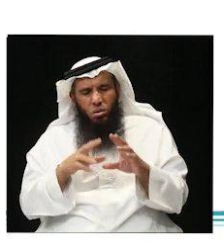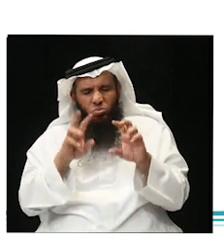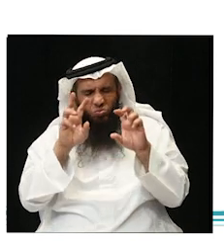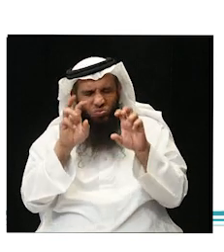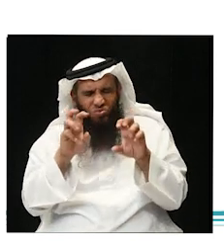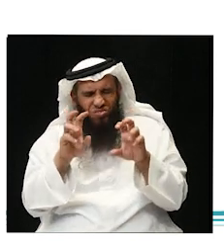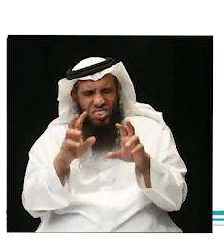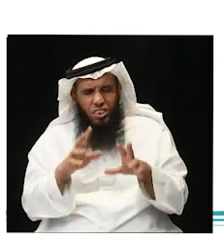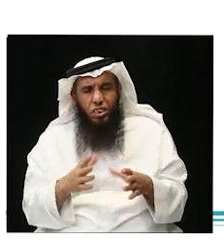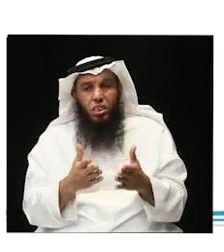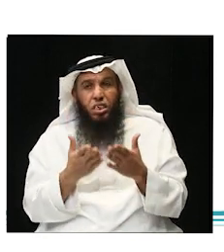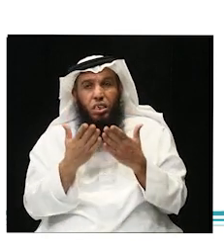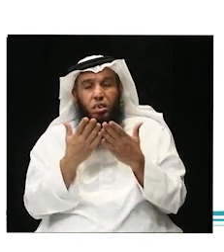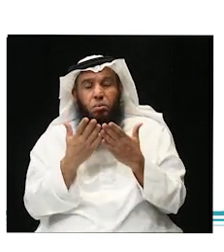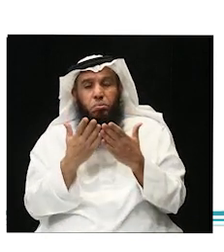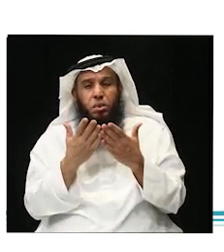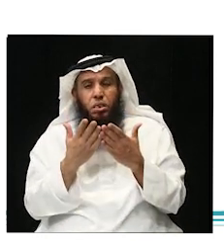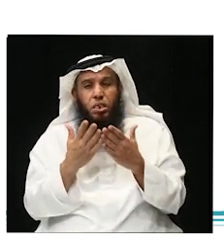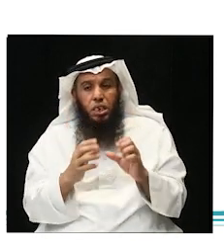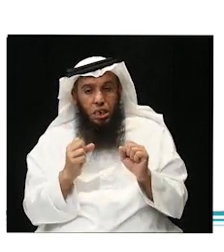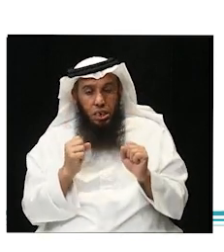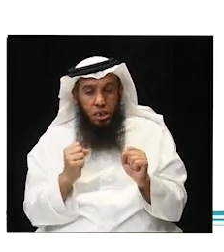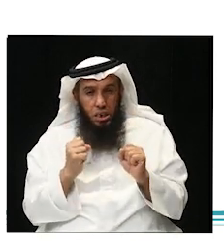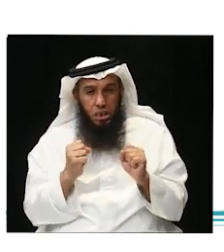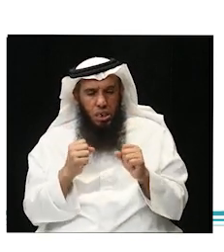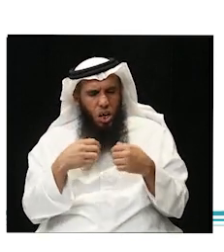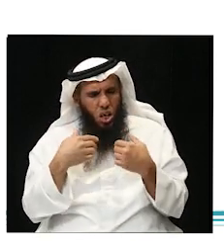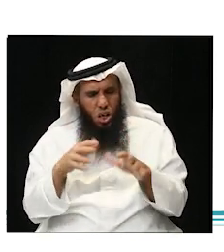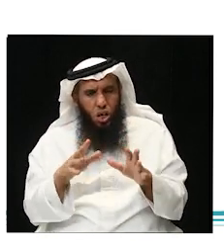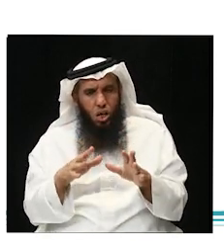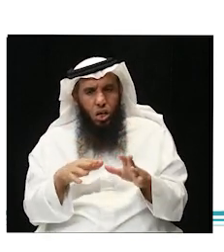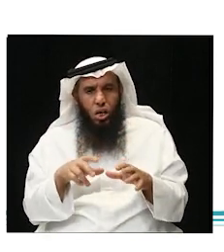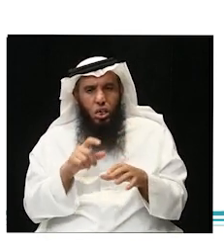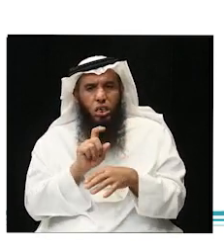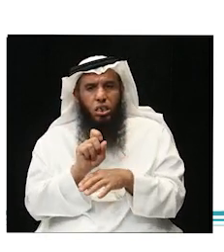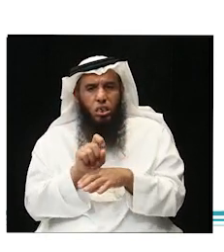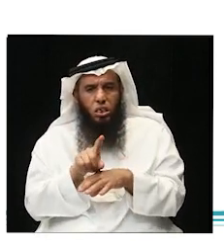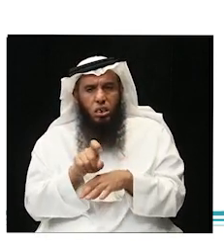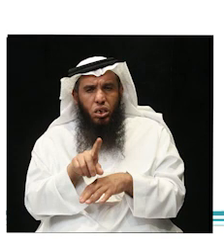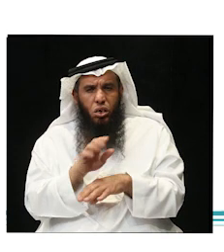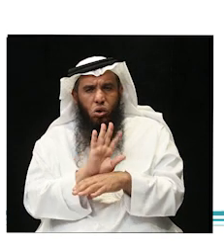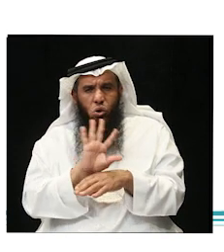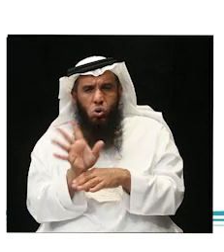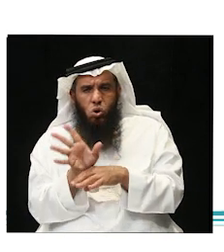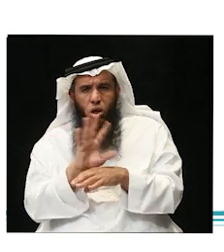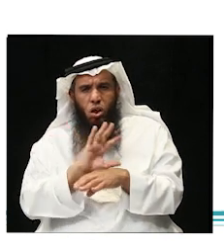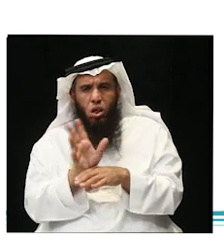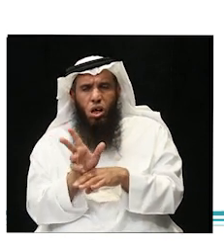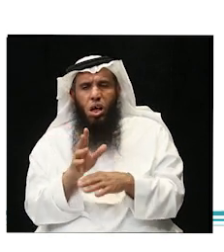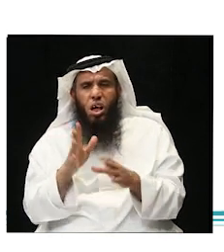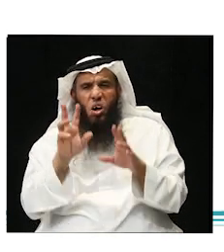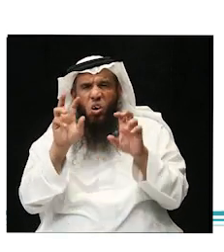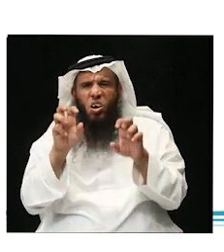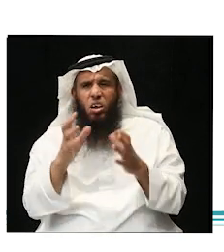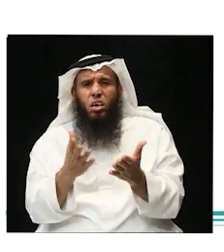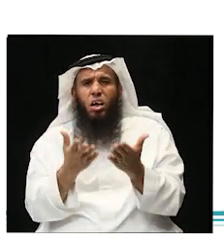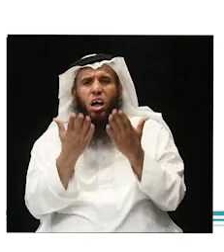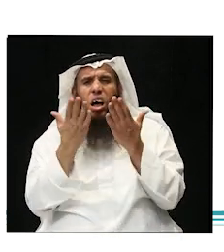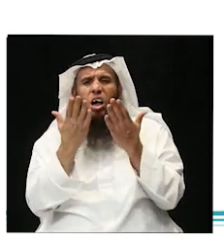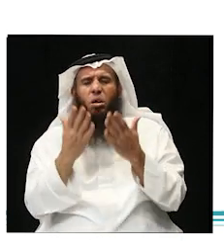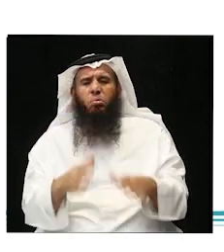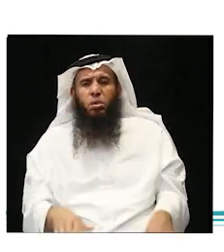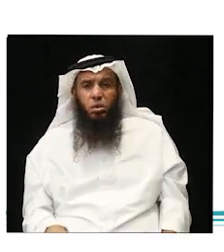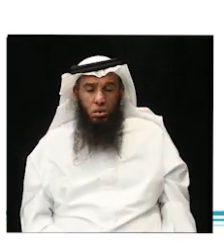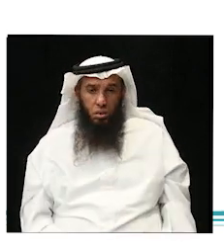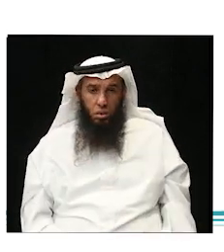تعالى وعدم إشراك أحدهما. إذا ما حكم الدعاء؟ واجب، وصرفه لله سبحانه وتعالى،